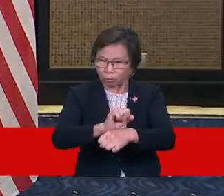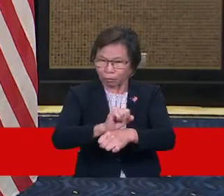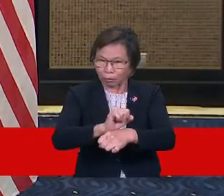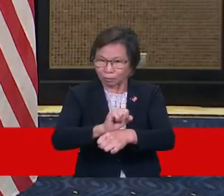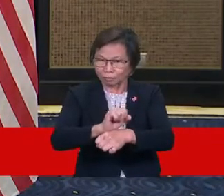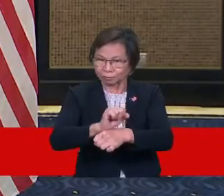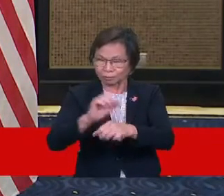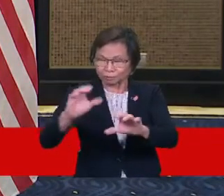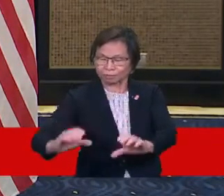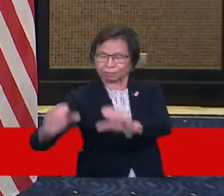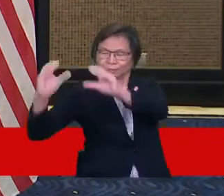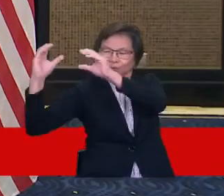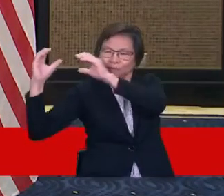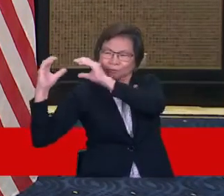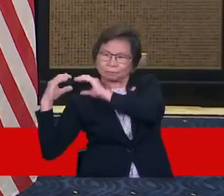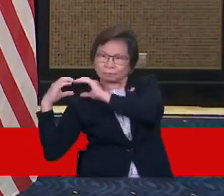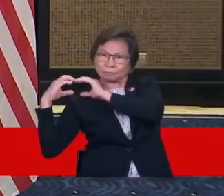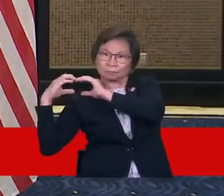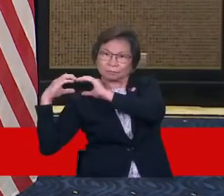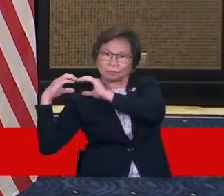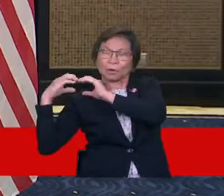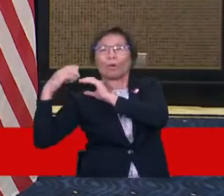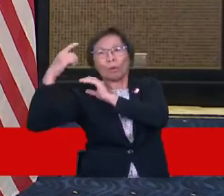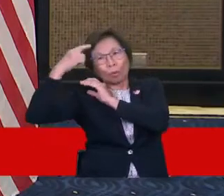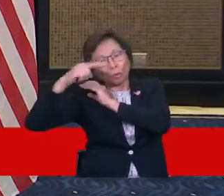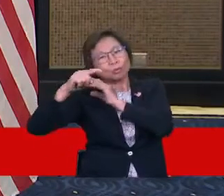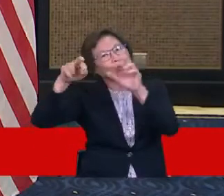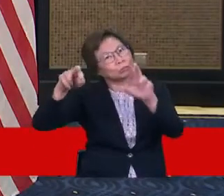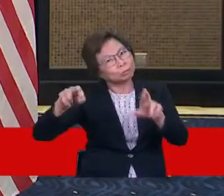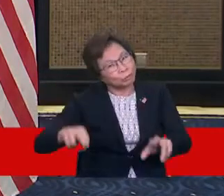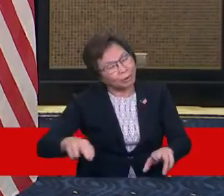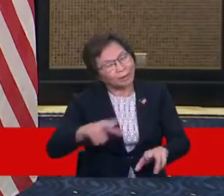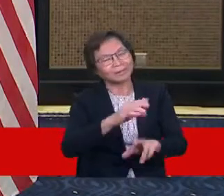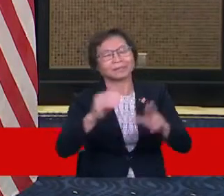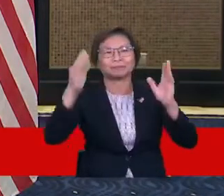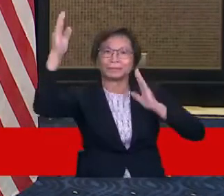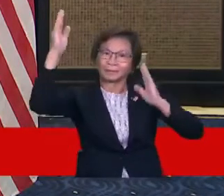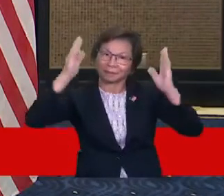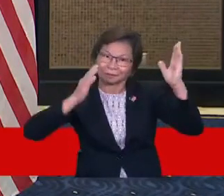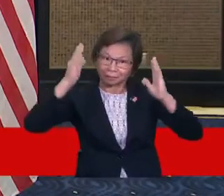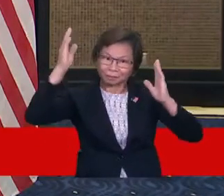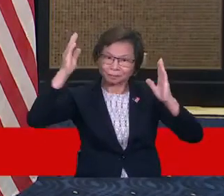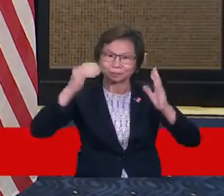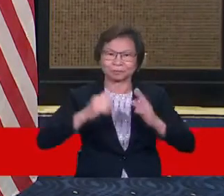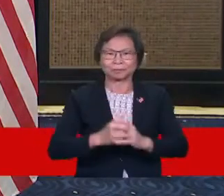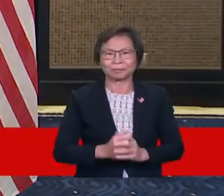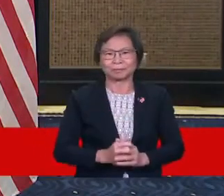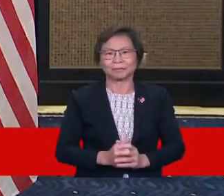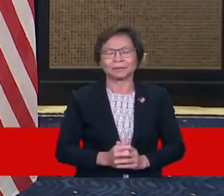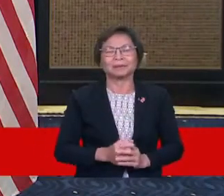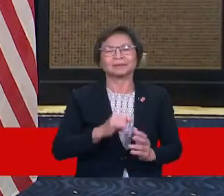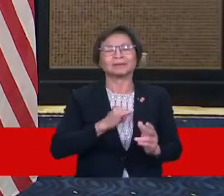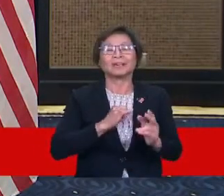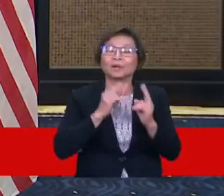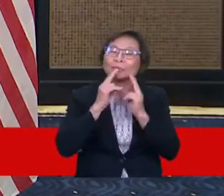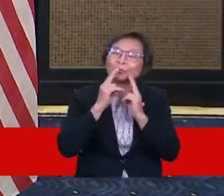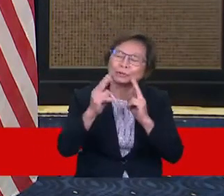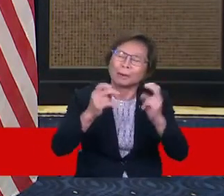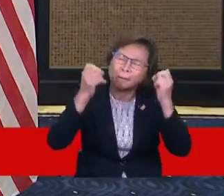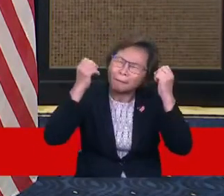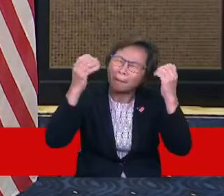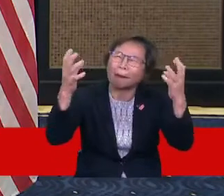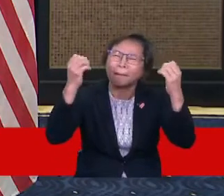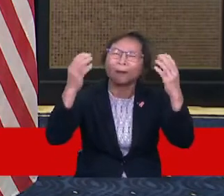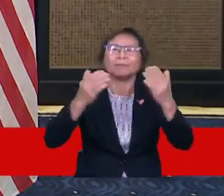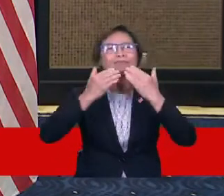telah diberikan dengan amanah demi rakyat dan negara Hai saya juga mengucapkan banyak-banyak